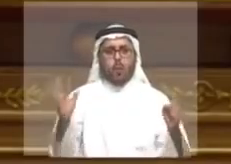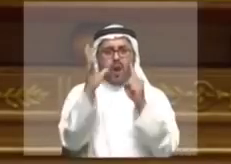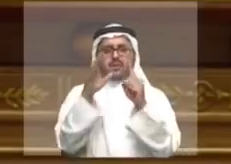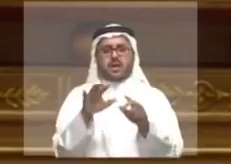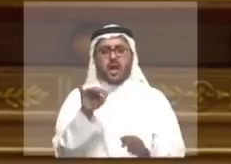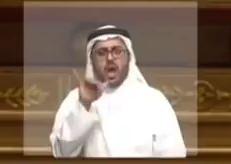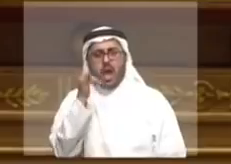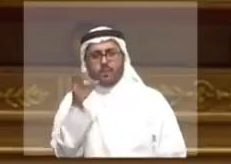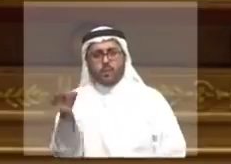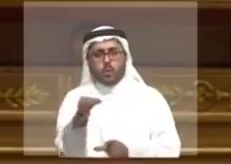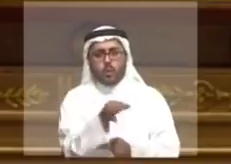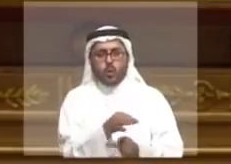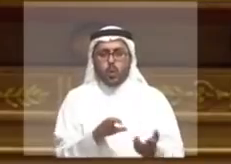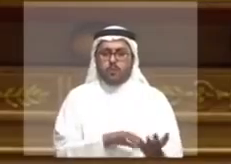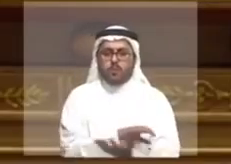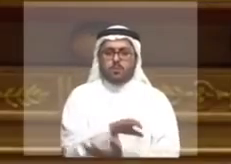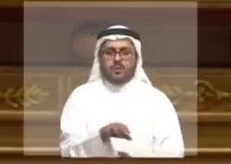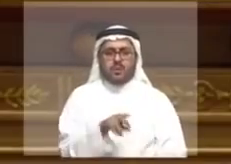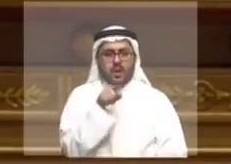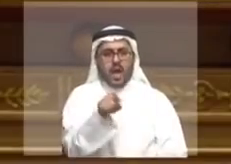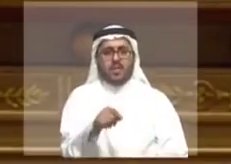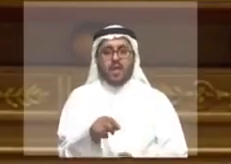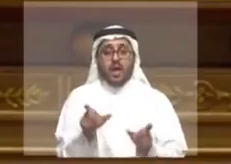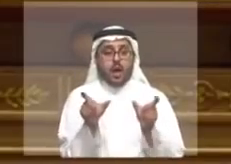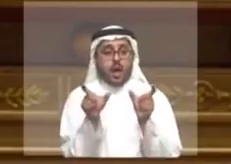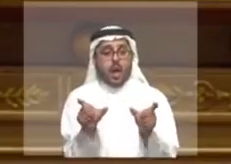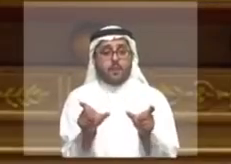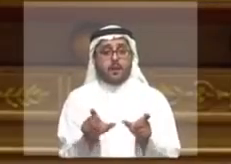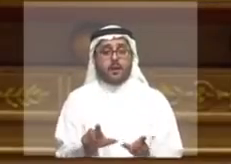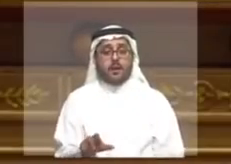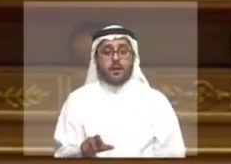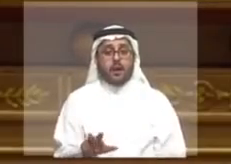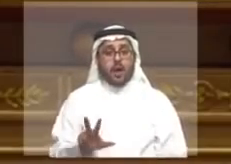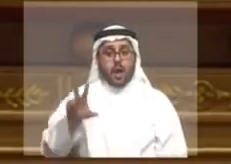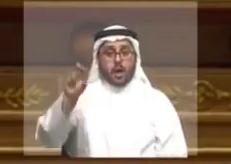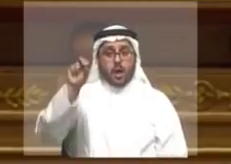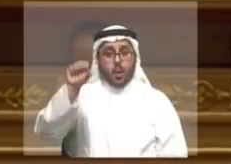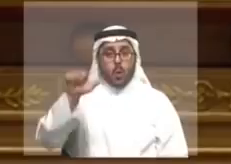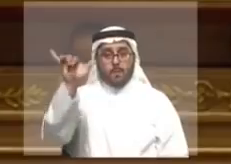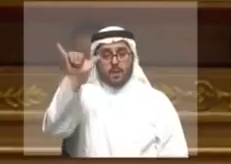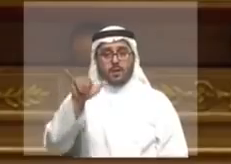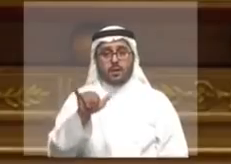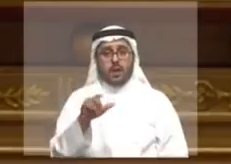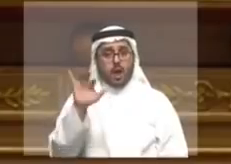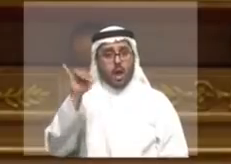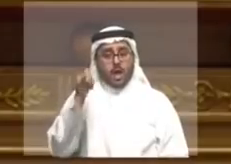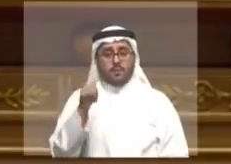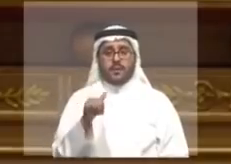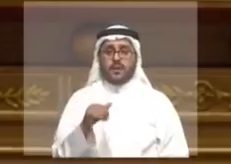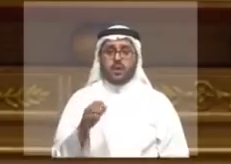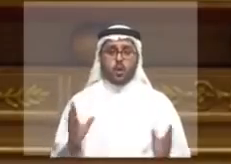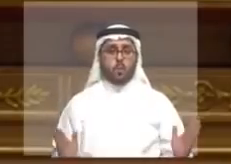الدول العربية بعنوان تعزيز الأمن القومي العربي لمواجهة التحديات